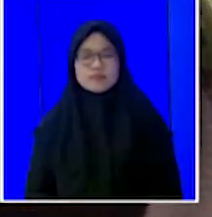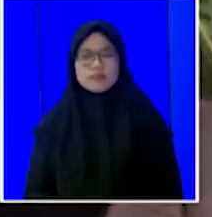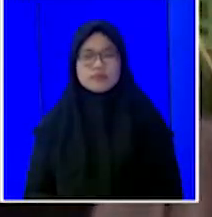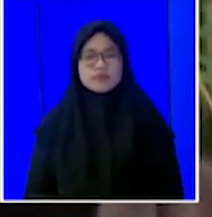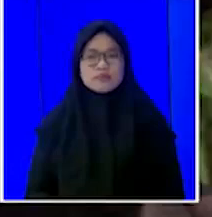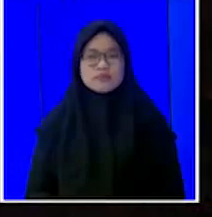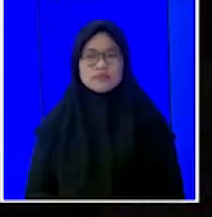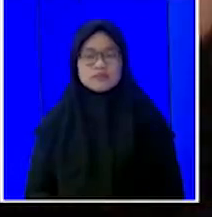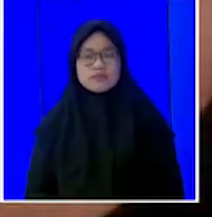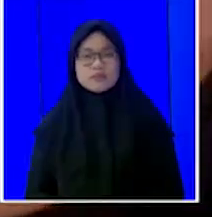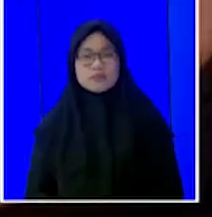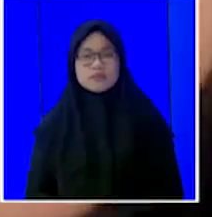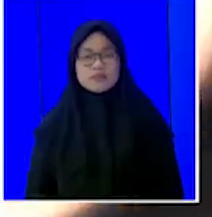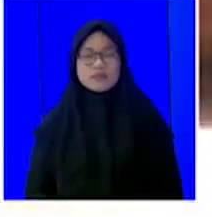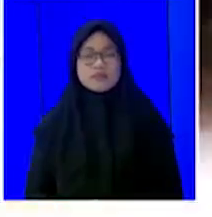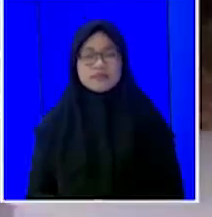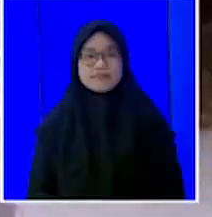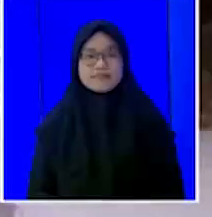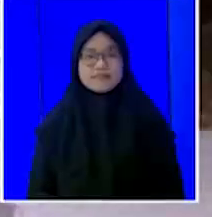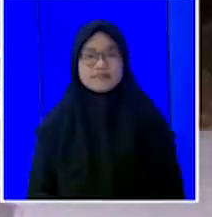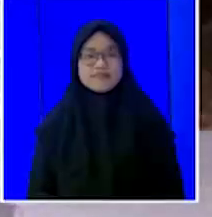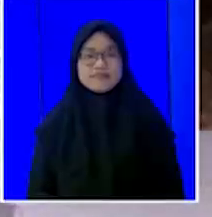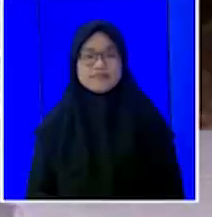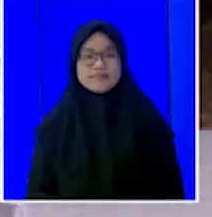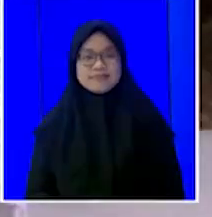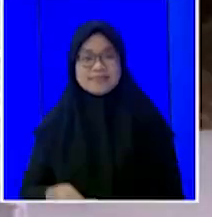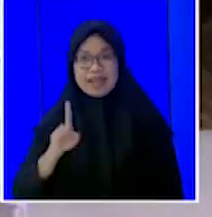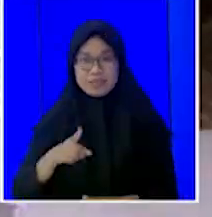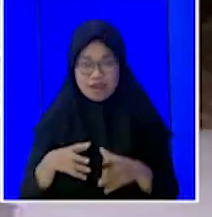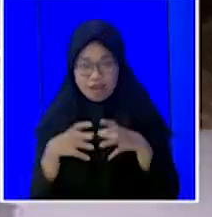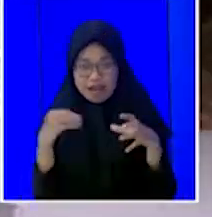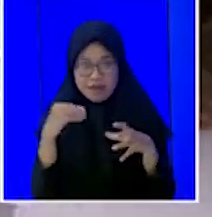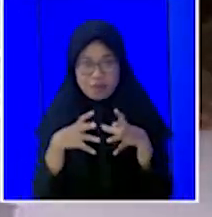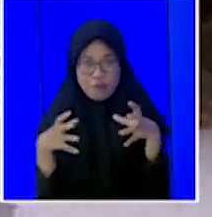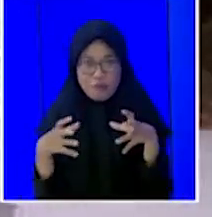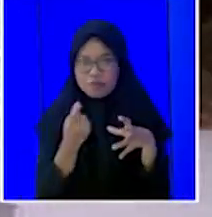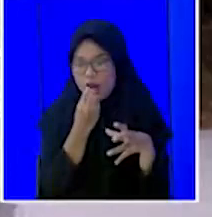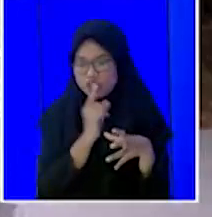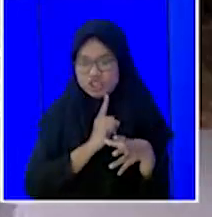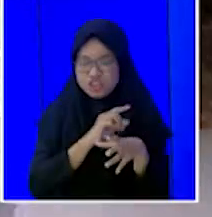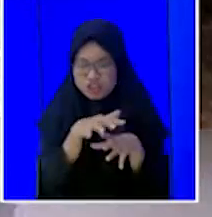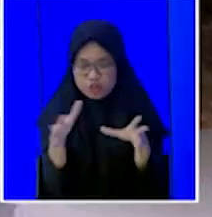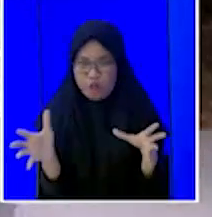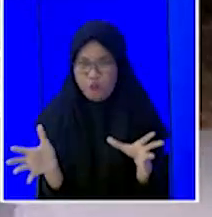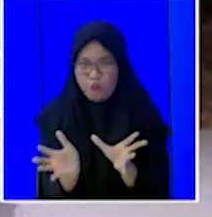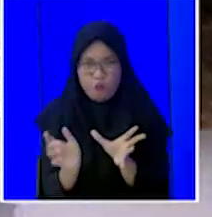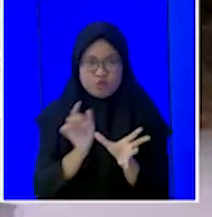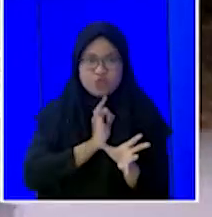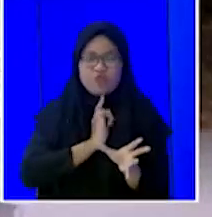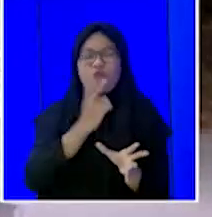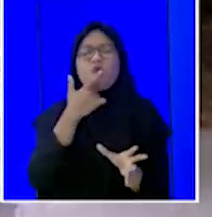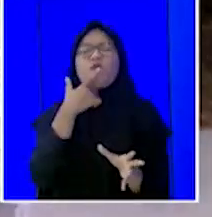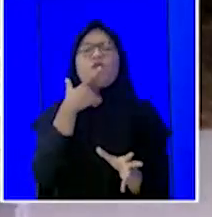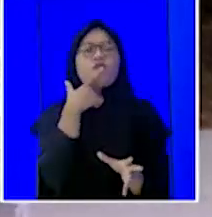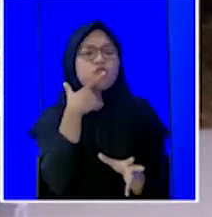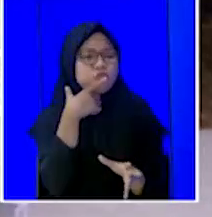Sobat makan, aku udah hampir habis satu ekor utuh untuk ayam asap garasi ini. Ini enak banget, bumbu barbeque-nya